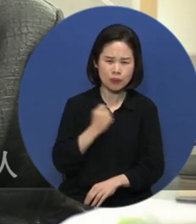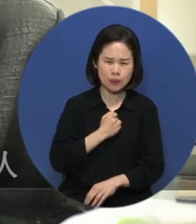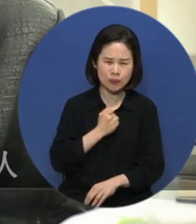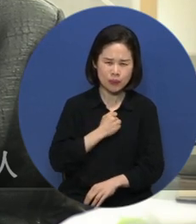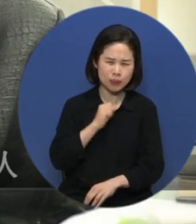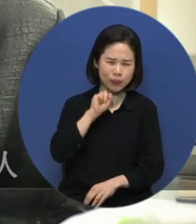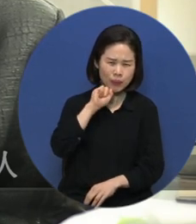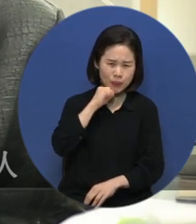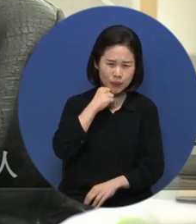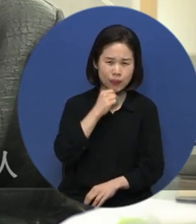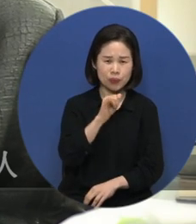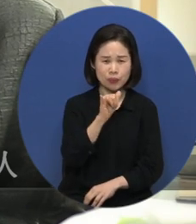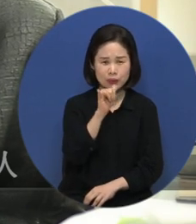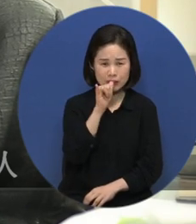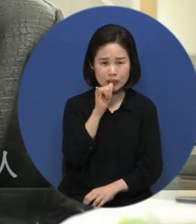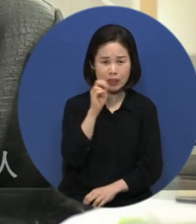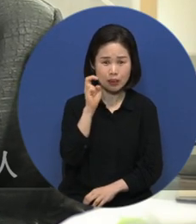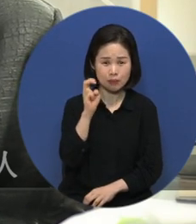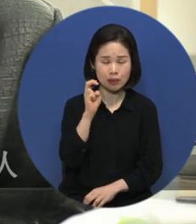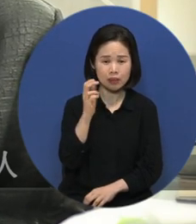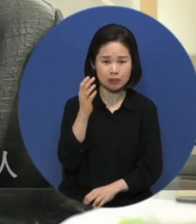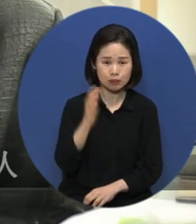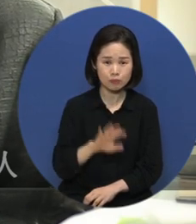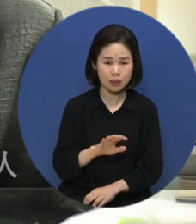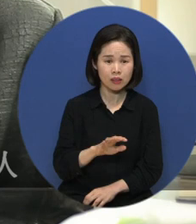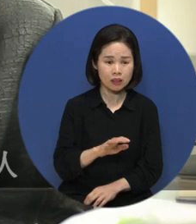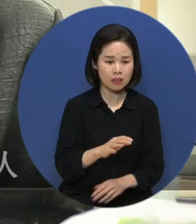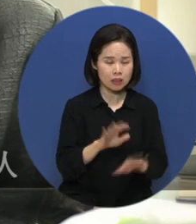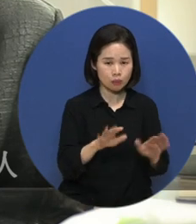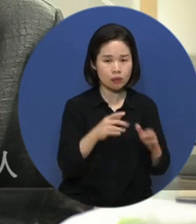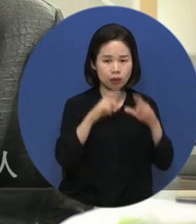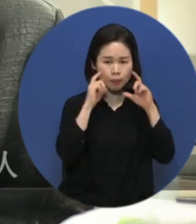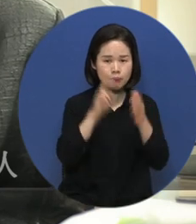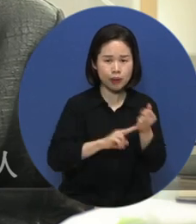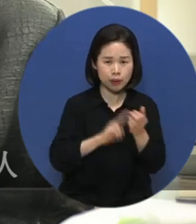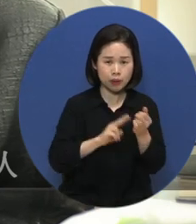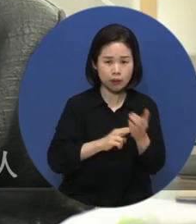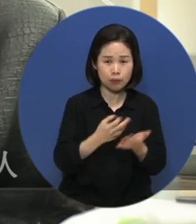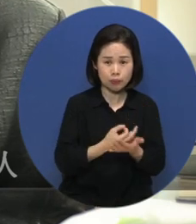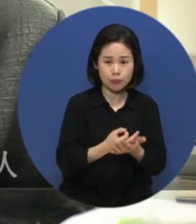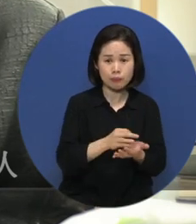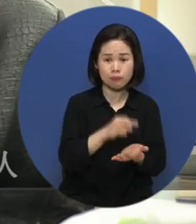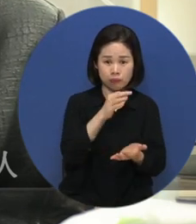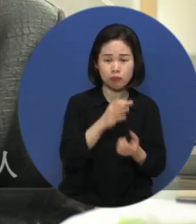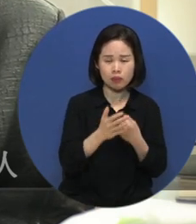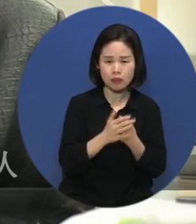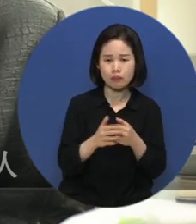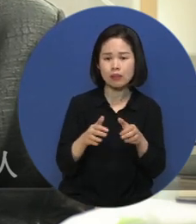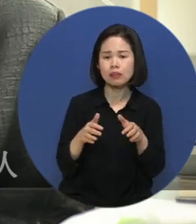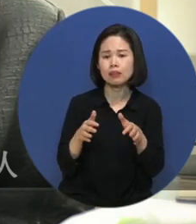텐데 급여도 좀 많이 주게 될 수 있을 것 같아요. 그리고 또